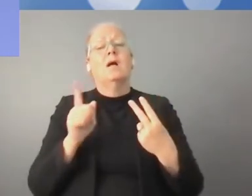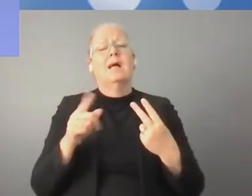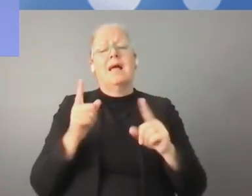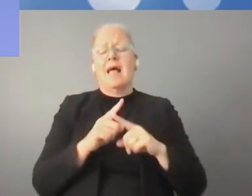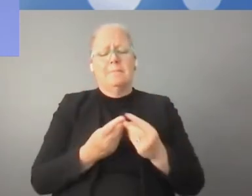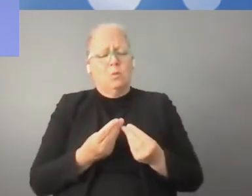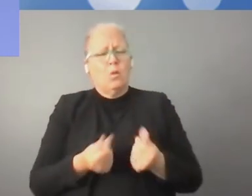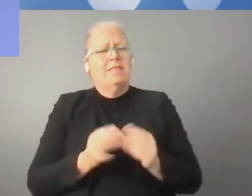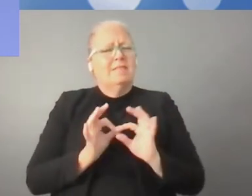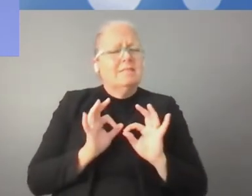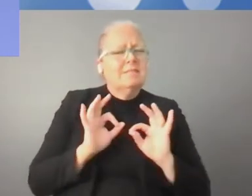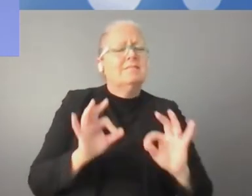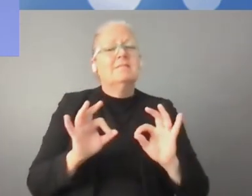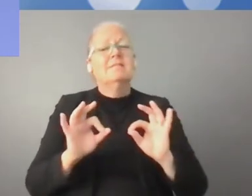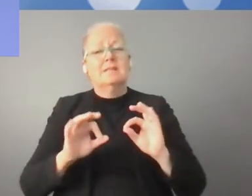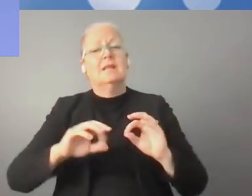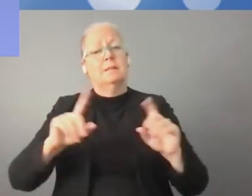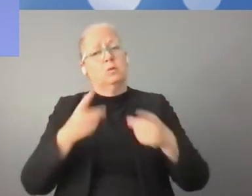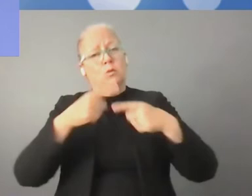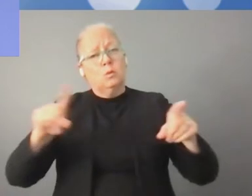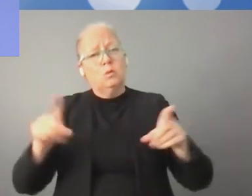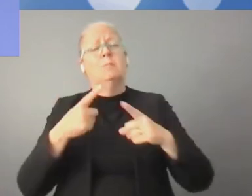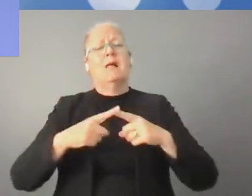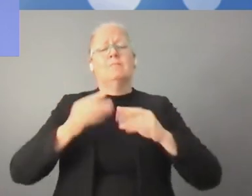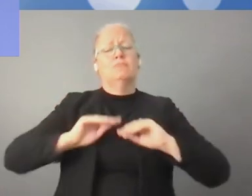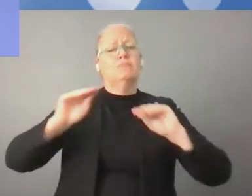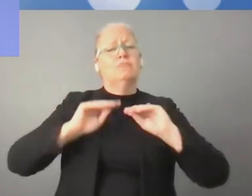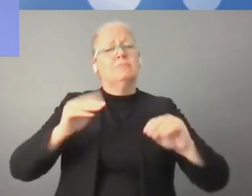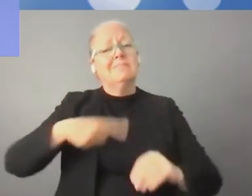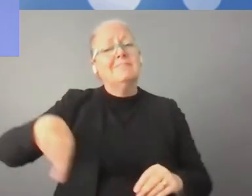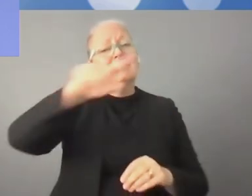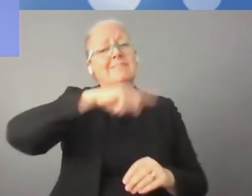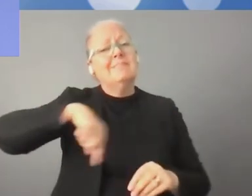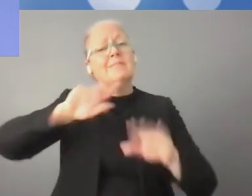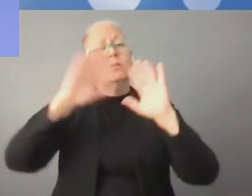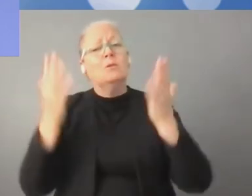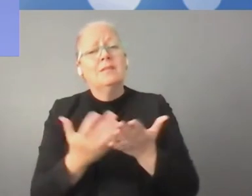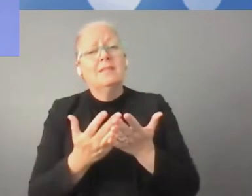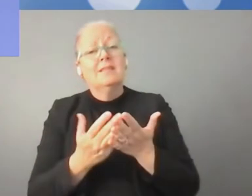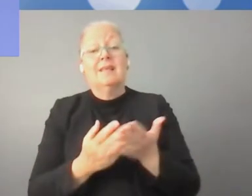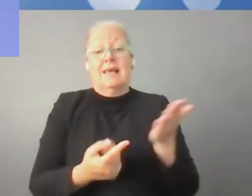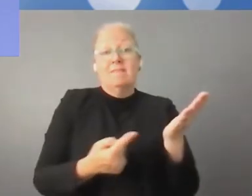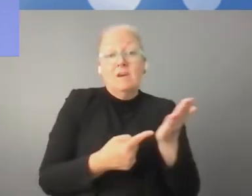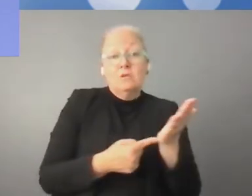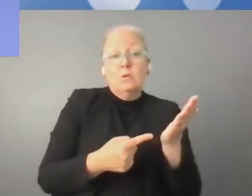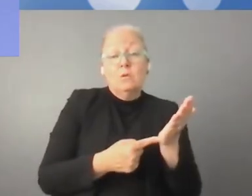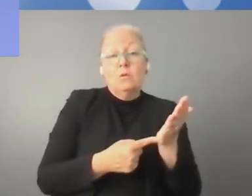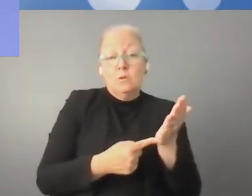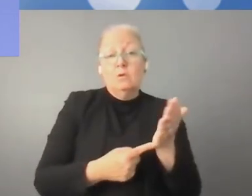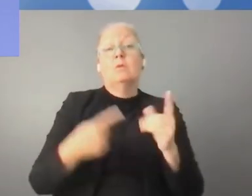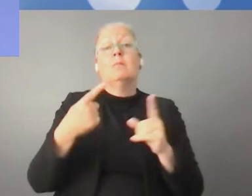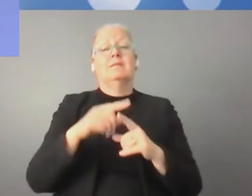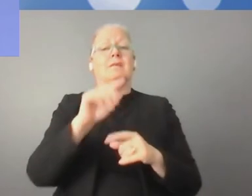والمقطوعة الثالثة سوف يتحدث أيضا كم هي تعليم